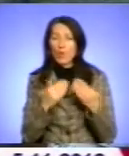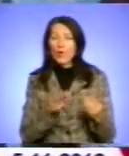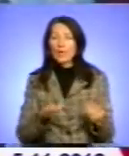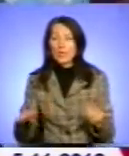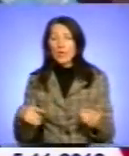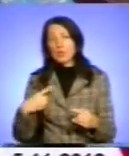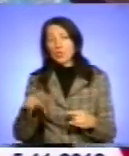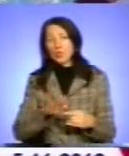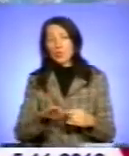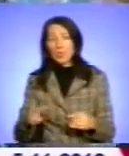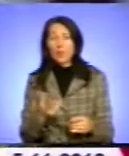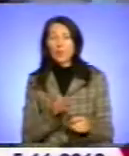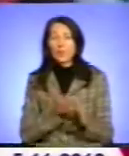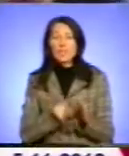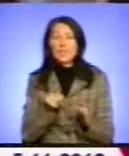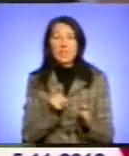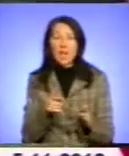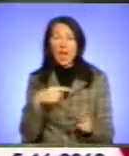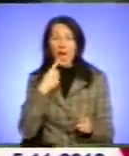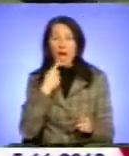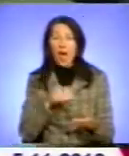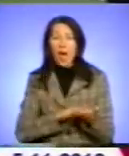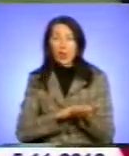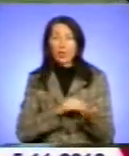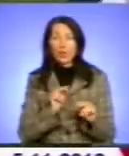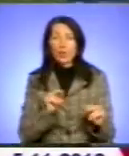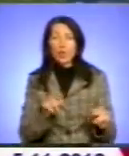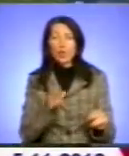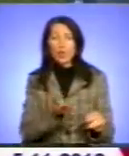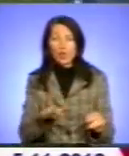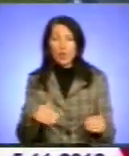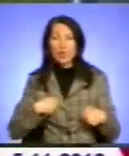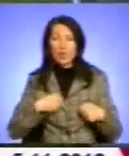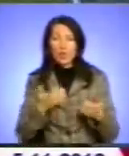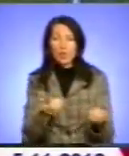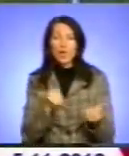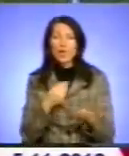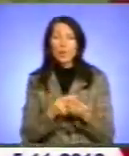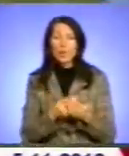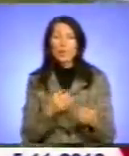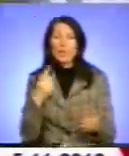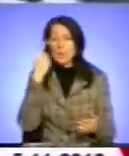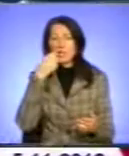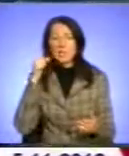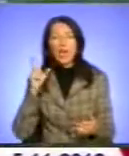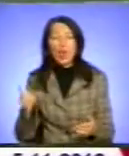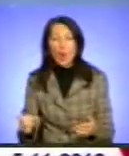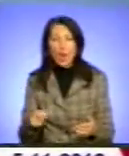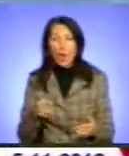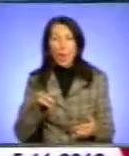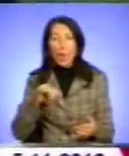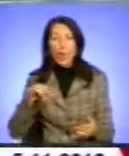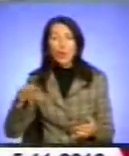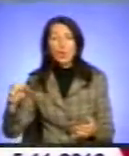дітьми. Найгірше те, наголошують педагоги, що діти намагаються брати приклад із героїв мультфільмів, навіть якщо ці персонажі